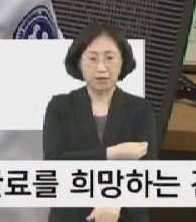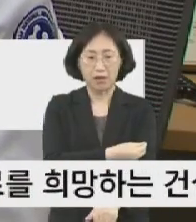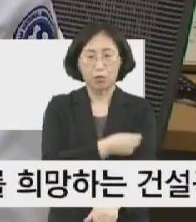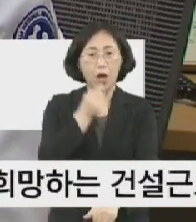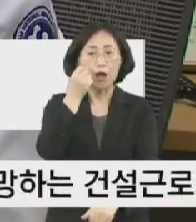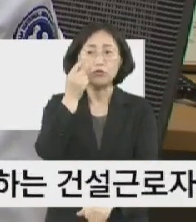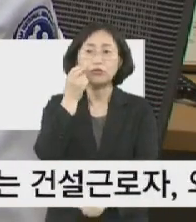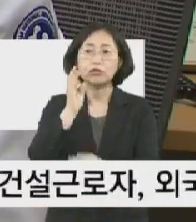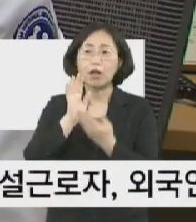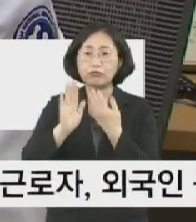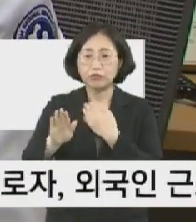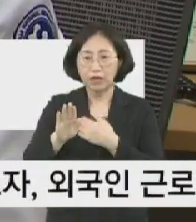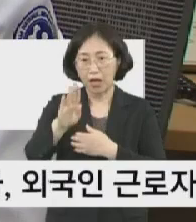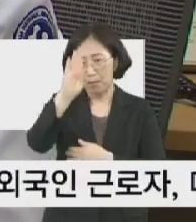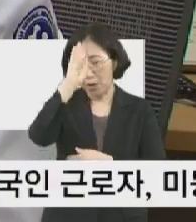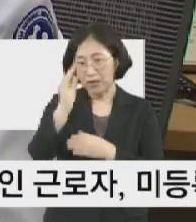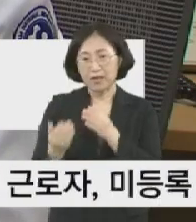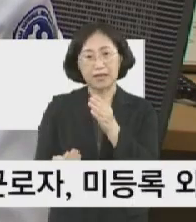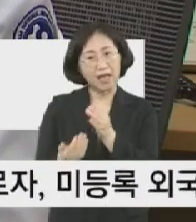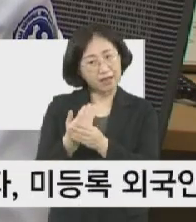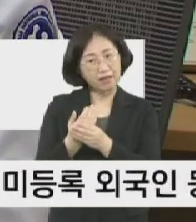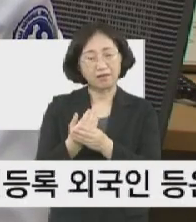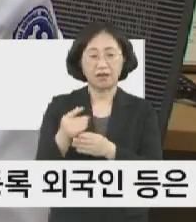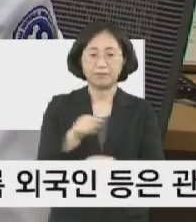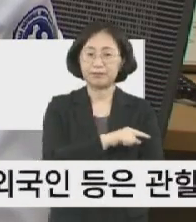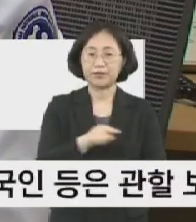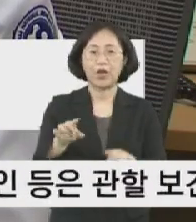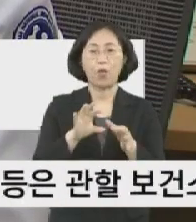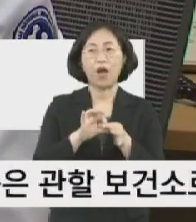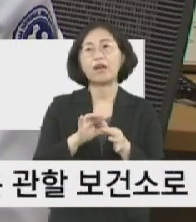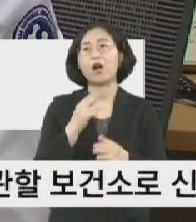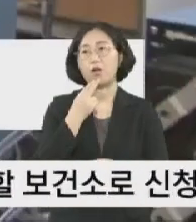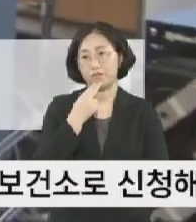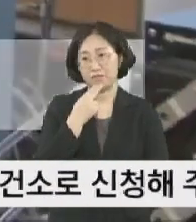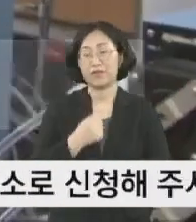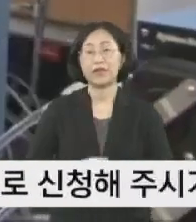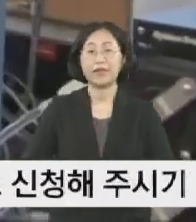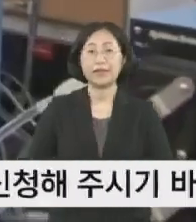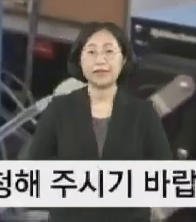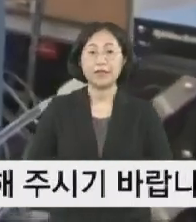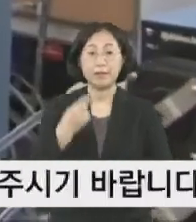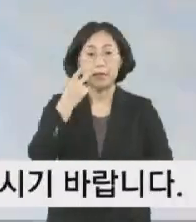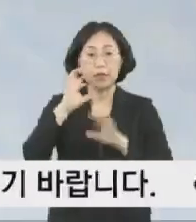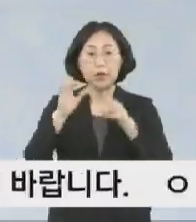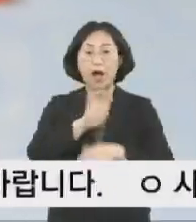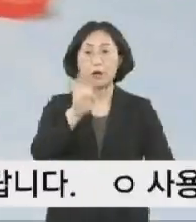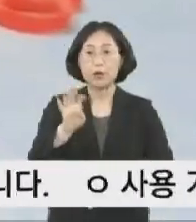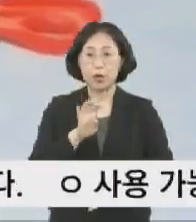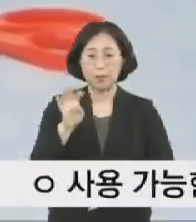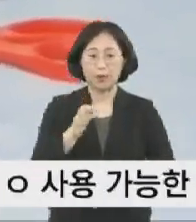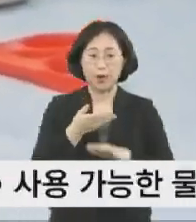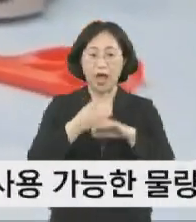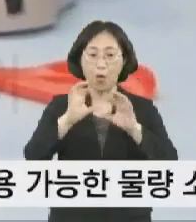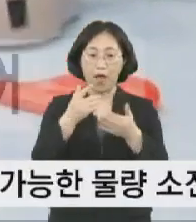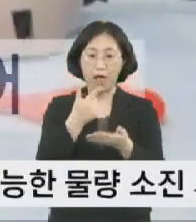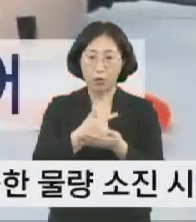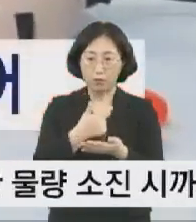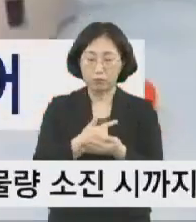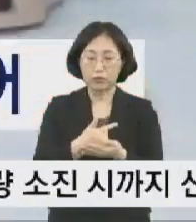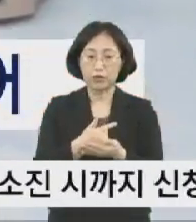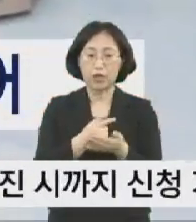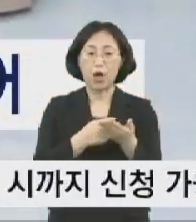급성 백혈병이 생겼다는 것은 인과성을 찾기가 어렵겠습니다. 미국과 유럽 등 해외